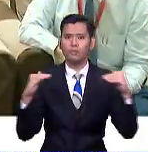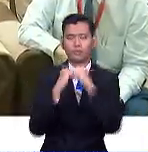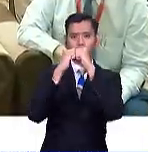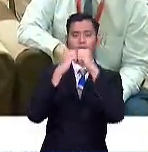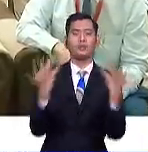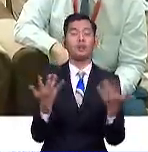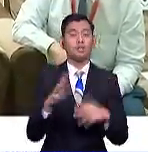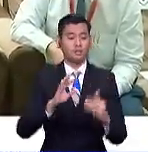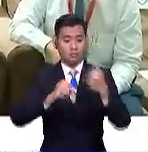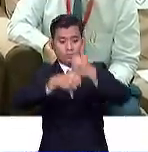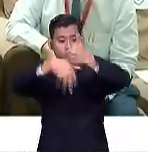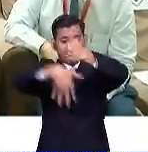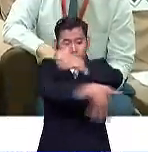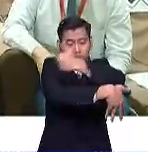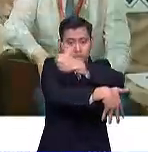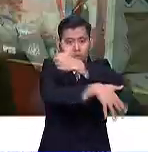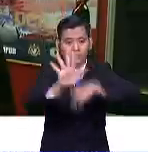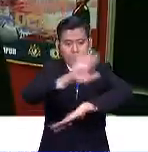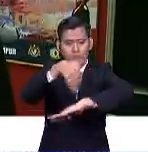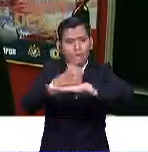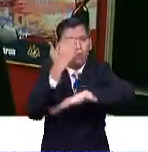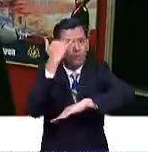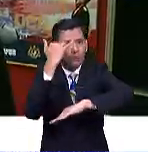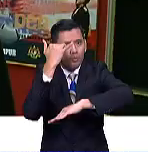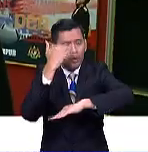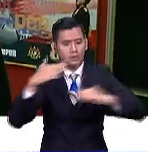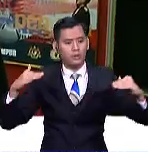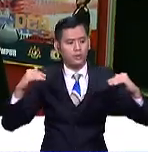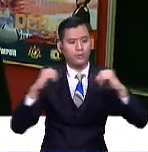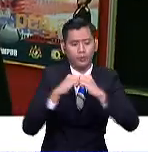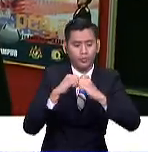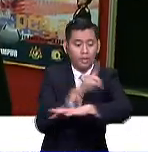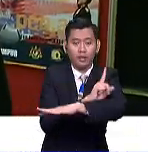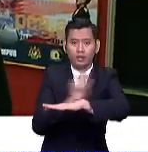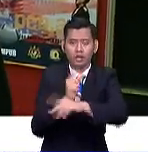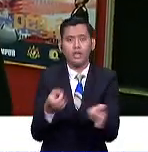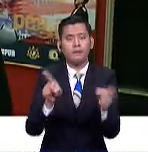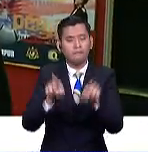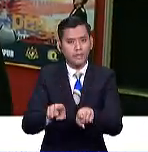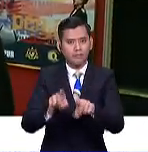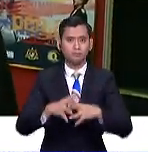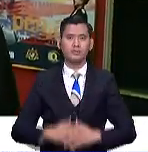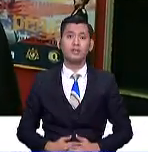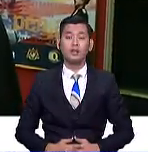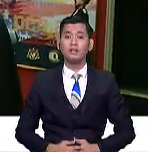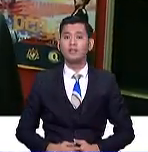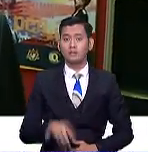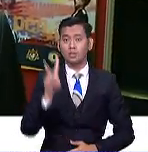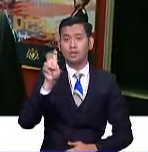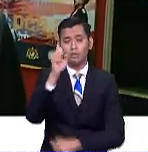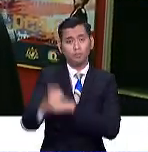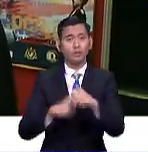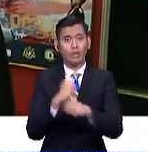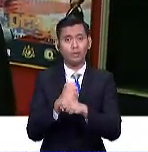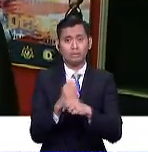khas telah ditubuhkan untuk menyiasat punca bagaimana tragedi itu berlaku. 20 tahun ada LRT